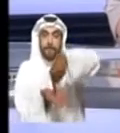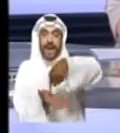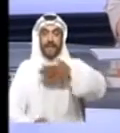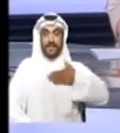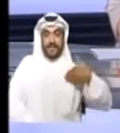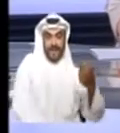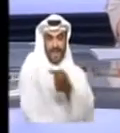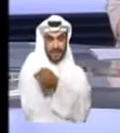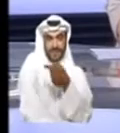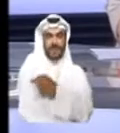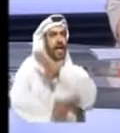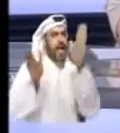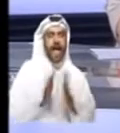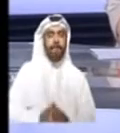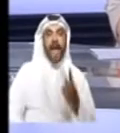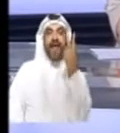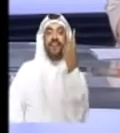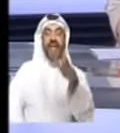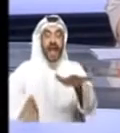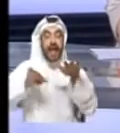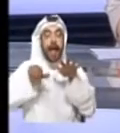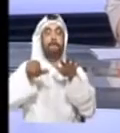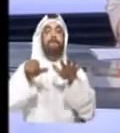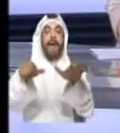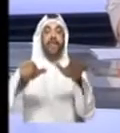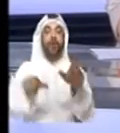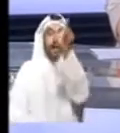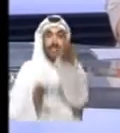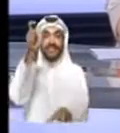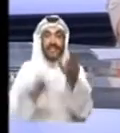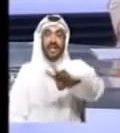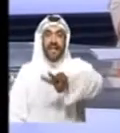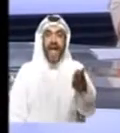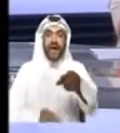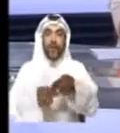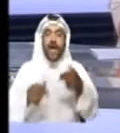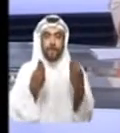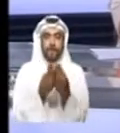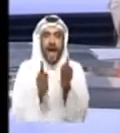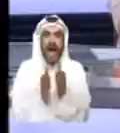ما يقارب 2 مليوني شخص من الوافدين العاملين في القطاع الخاص وعائلاتهم.